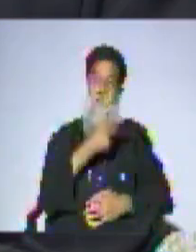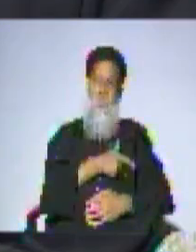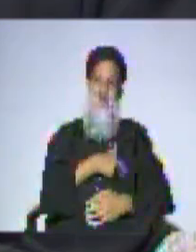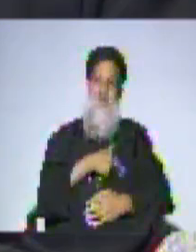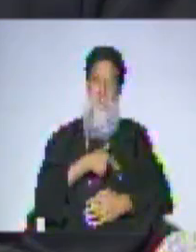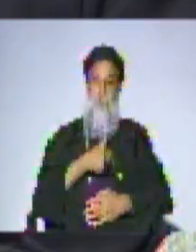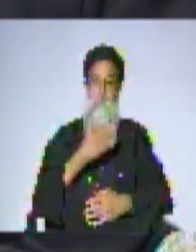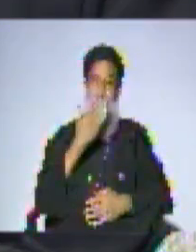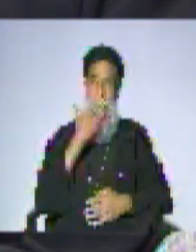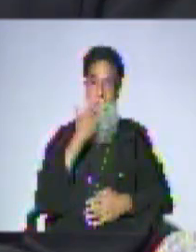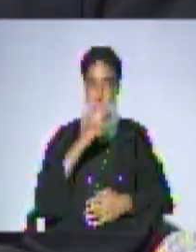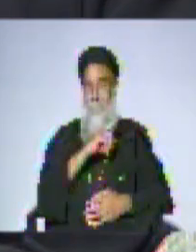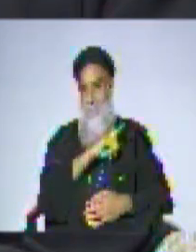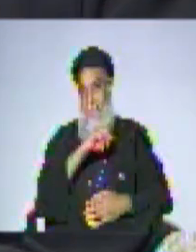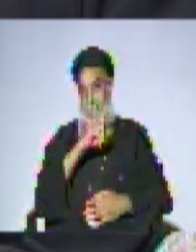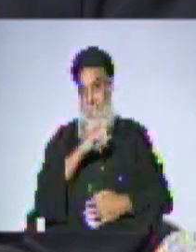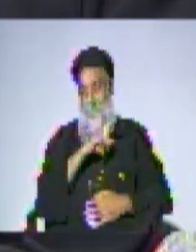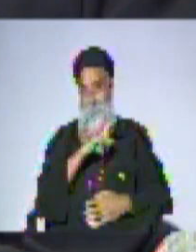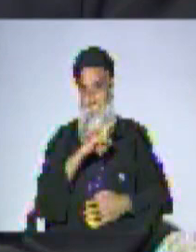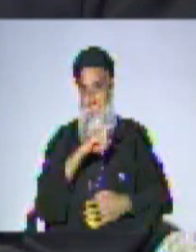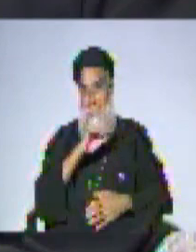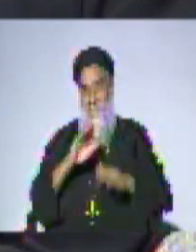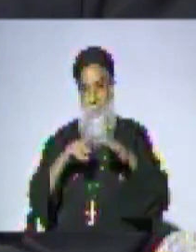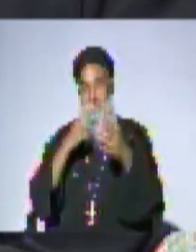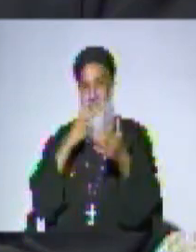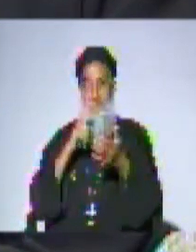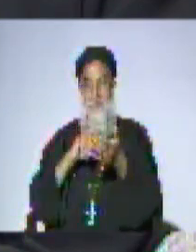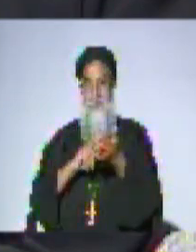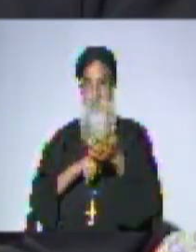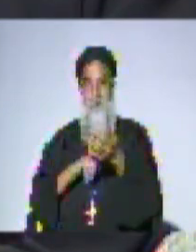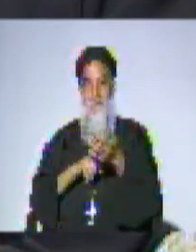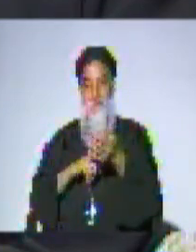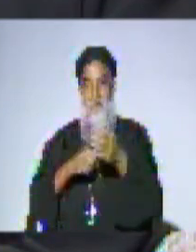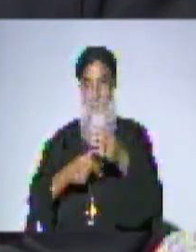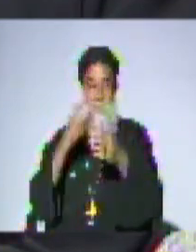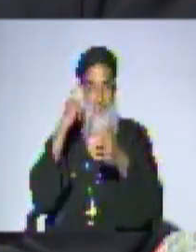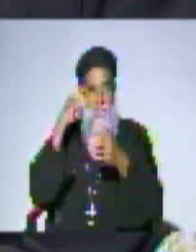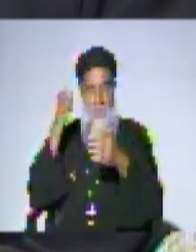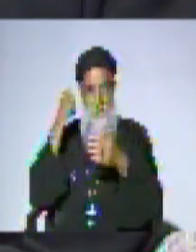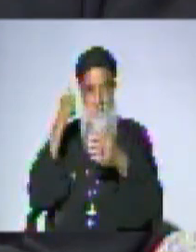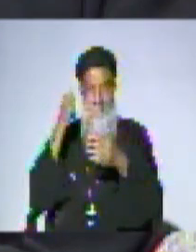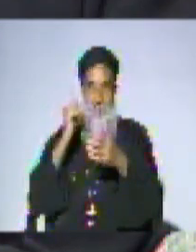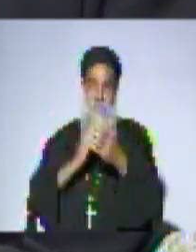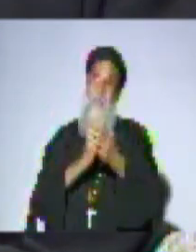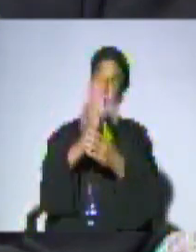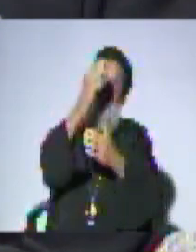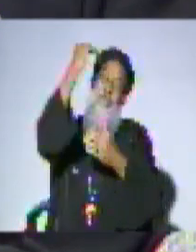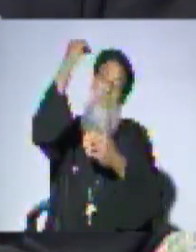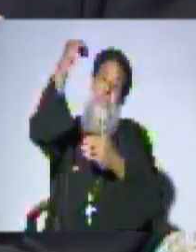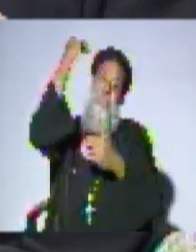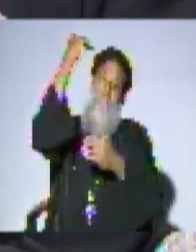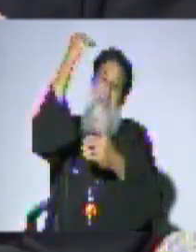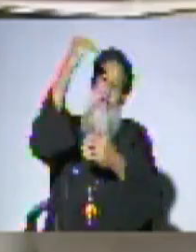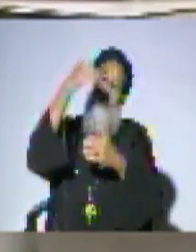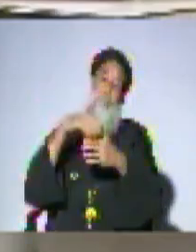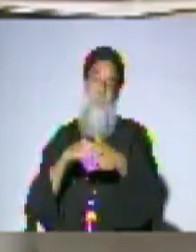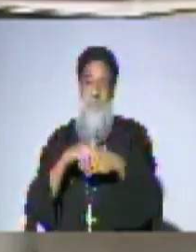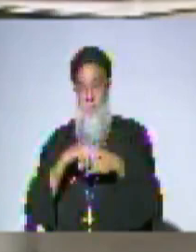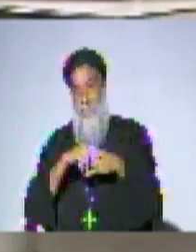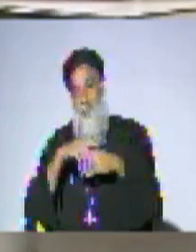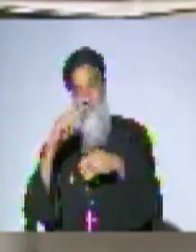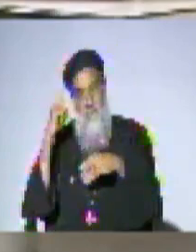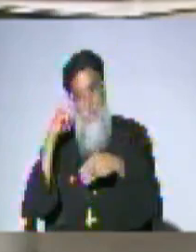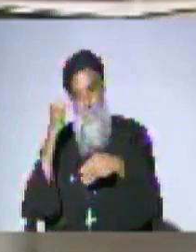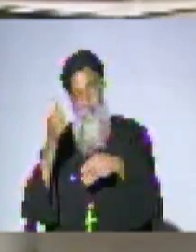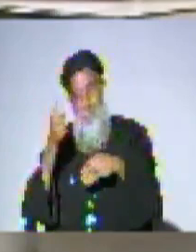بغير سكوت لكي أجد أجرة الوكيل الأمين الحكيم في الخيرات الأبدية. هنا الحكيم